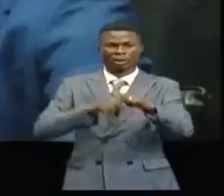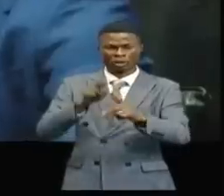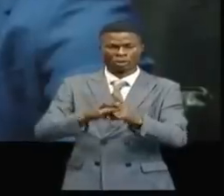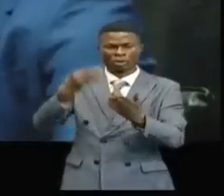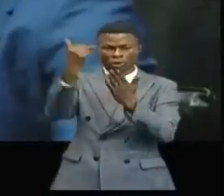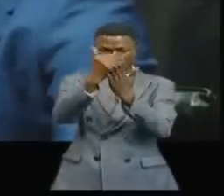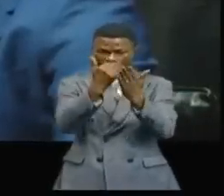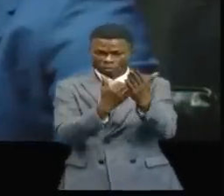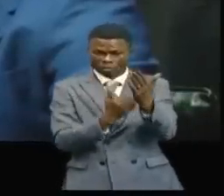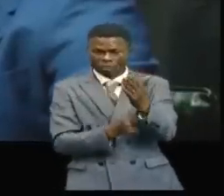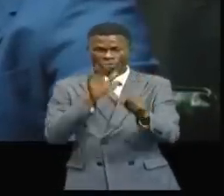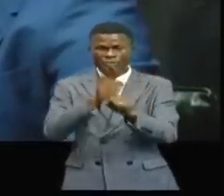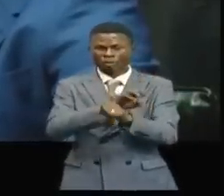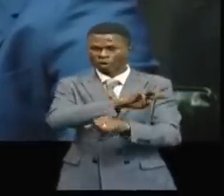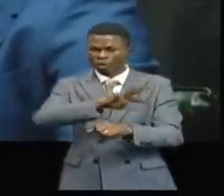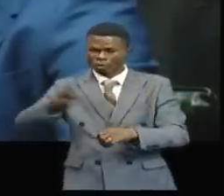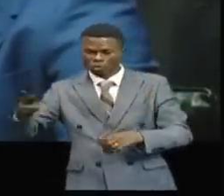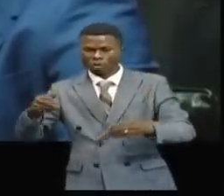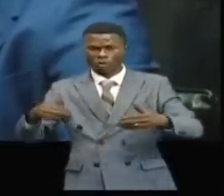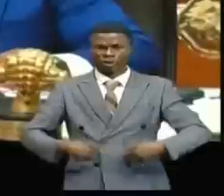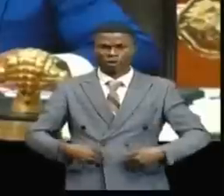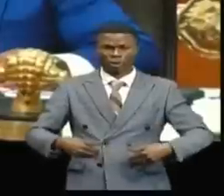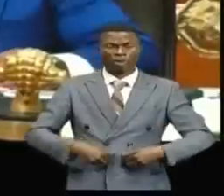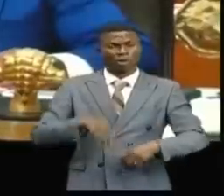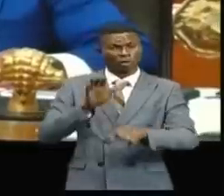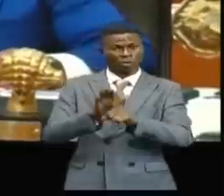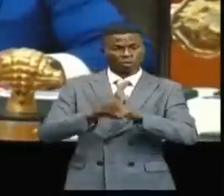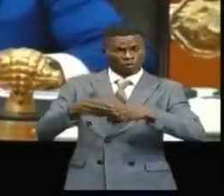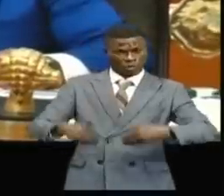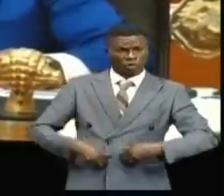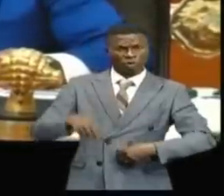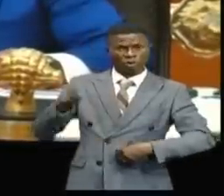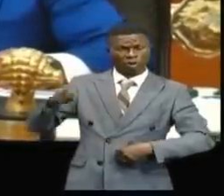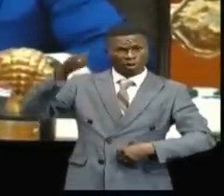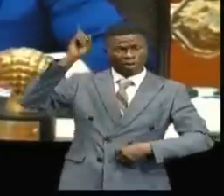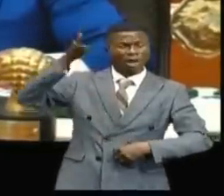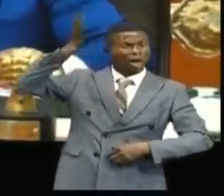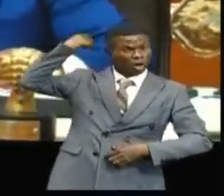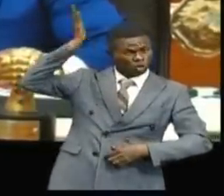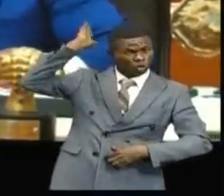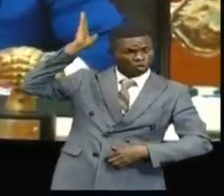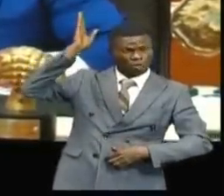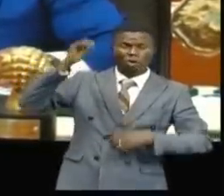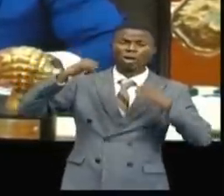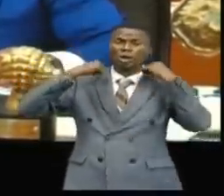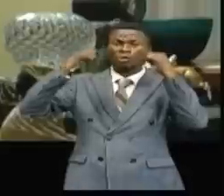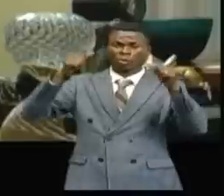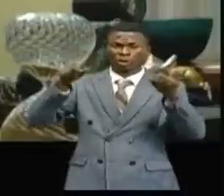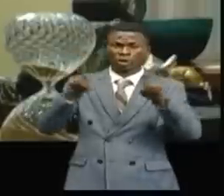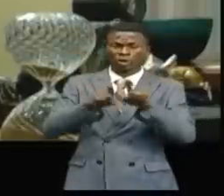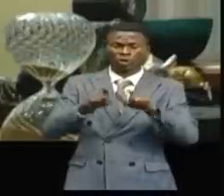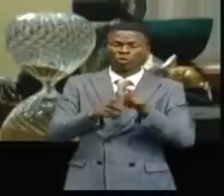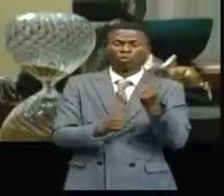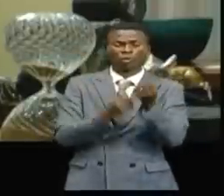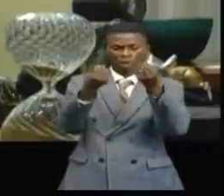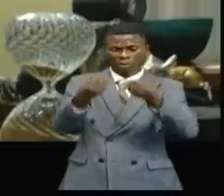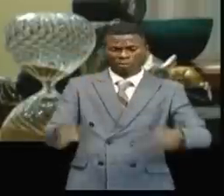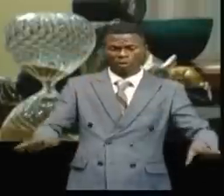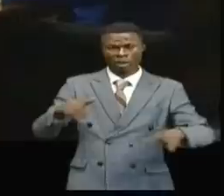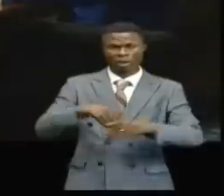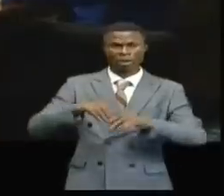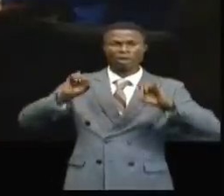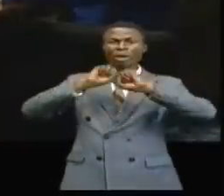plus de 3 000 jeunes, qui pour la plupart étaient des délinquants, considérés comme des perdus de la